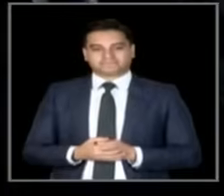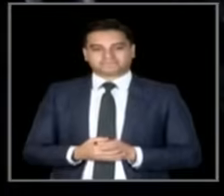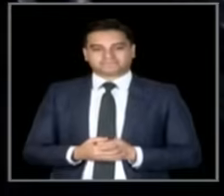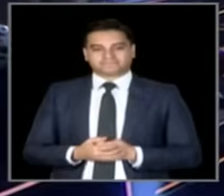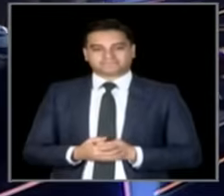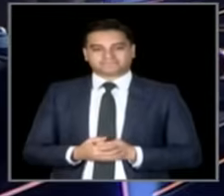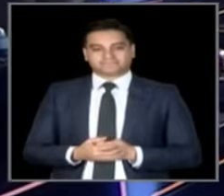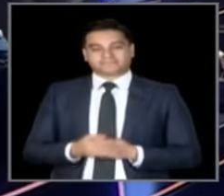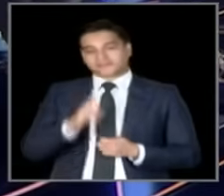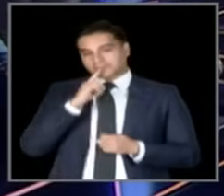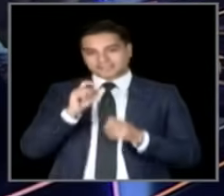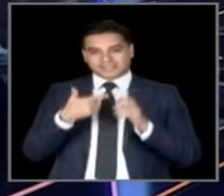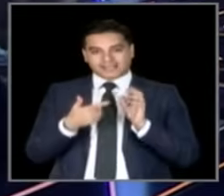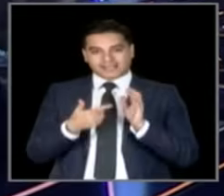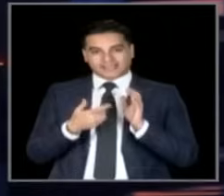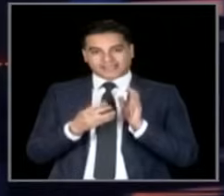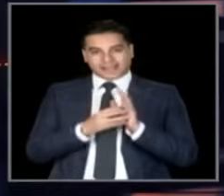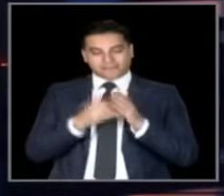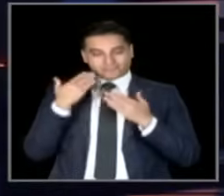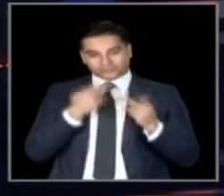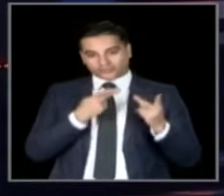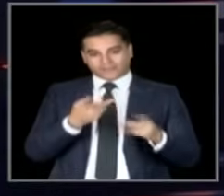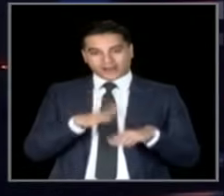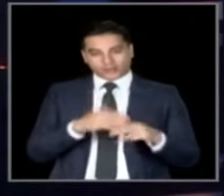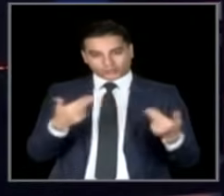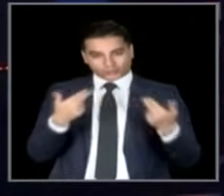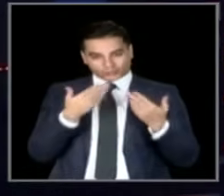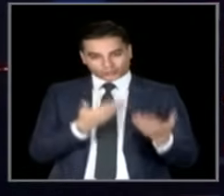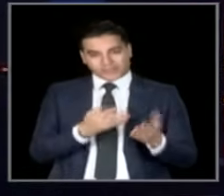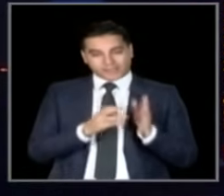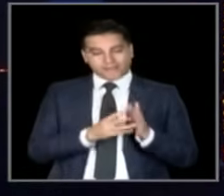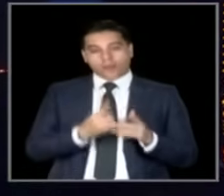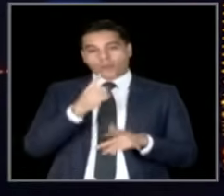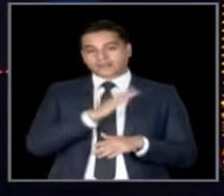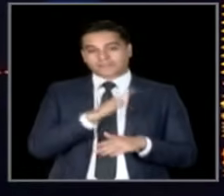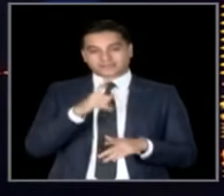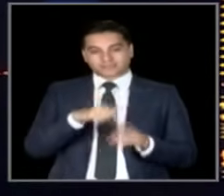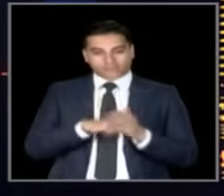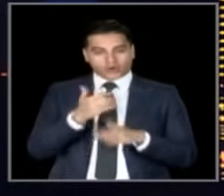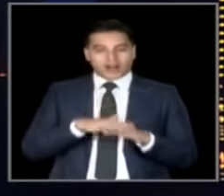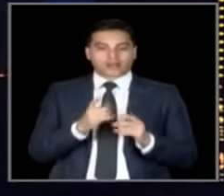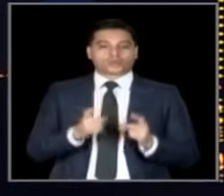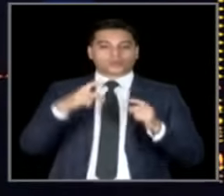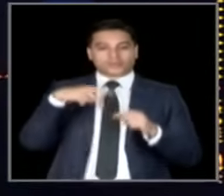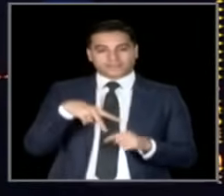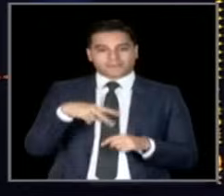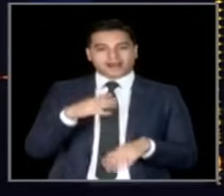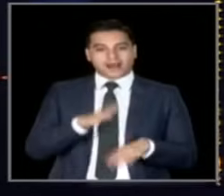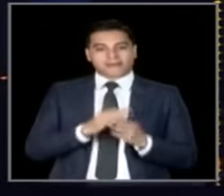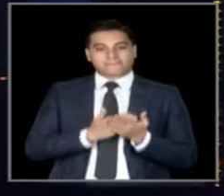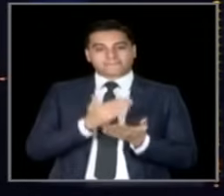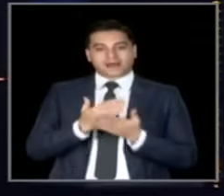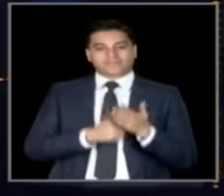أما الجامعة الثانية واللي مشرفانا في الاستوديو، الجامعة الوحيدة اللي اتأهلت لدور الثمانية